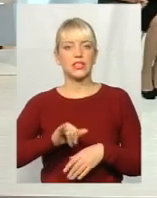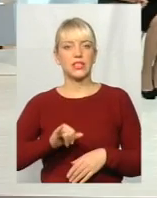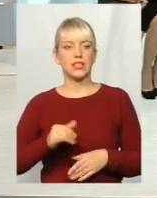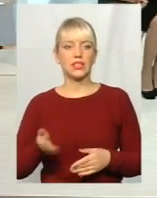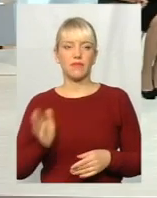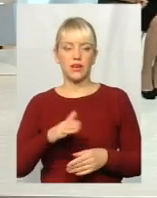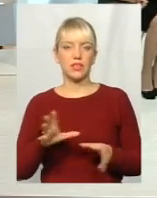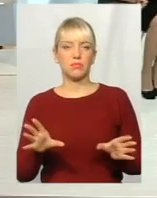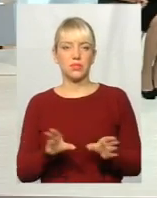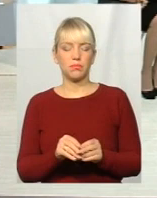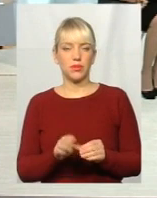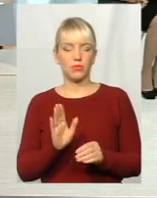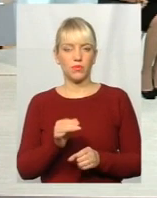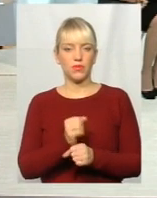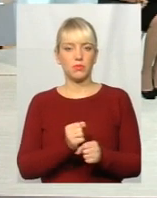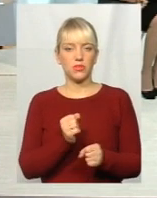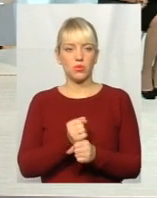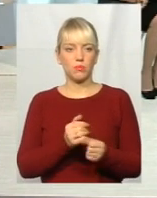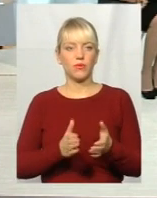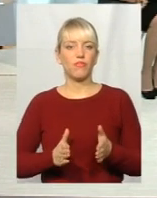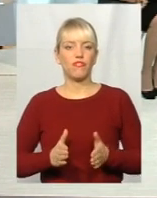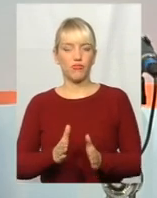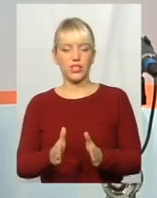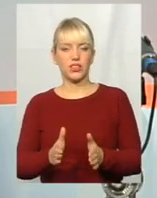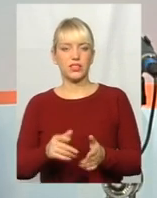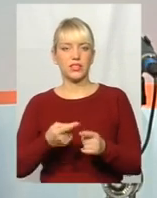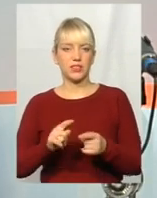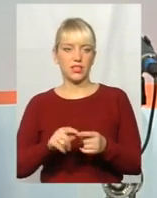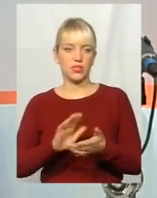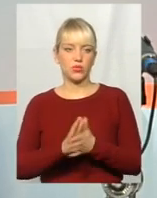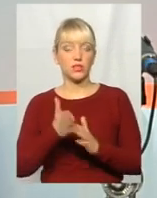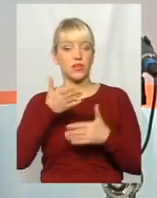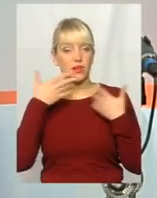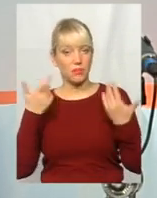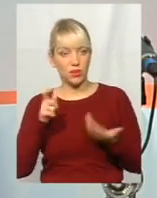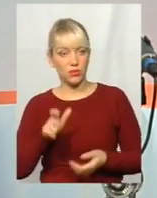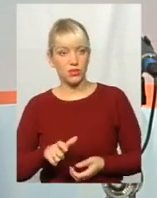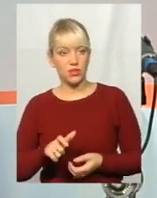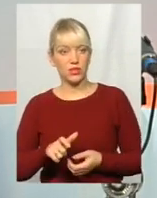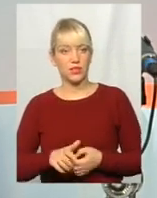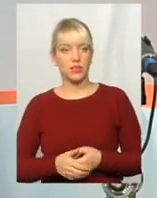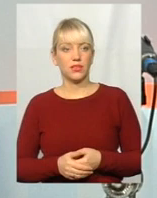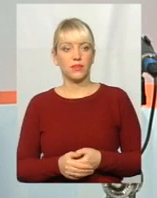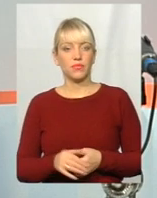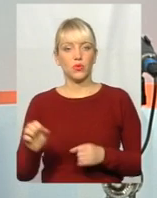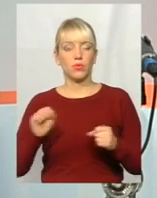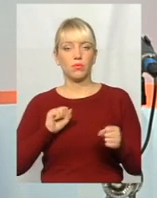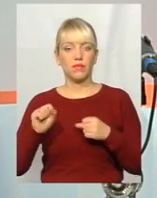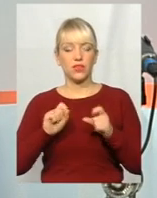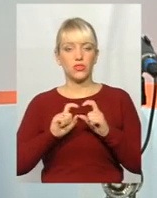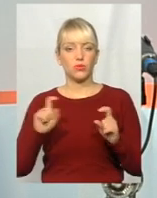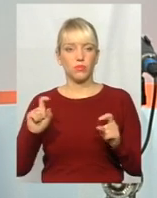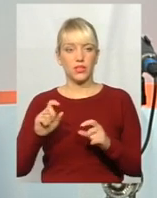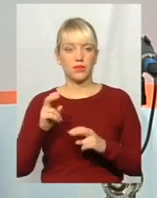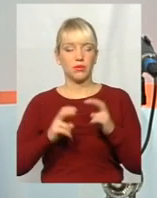давайте ми спільно відпрацюємо вихід з цієї ситуації. Немає людини. От управляюча компанія,